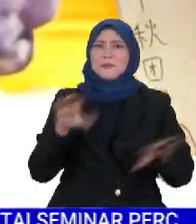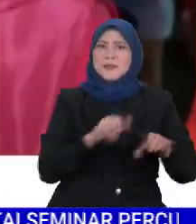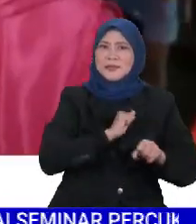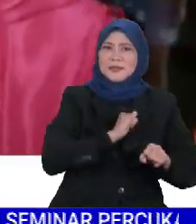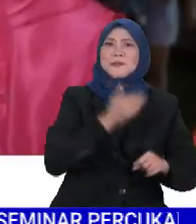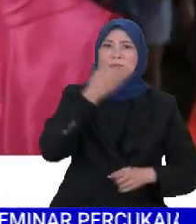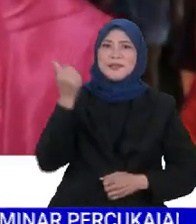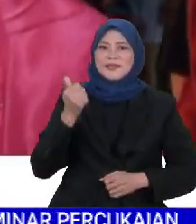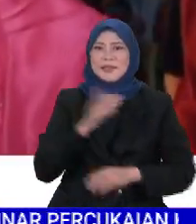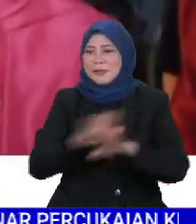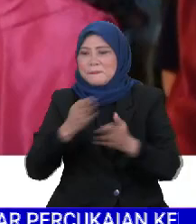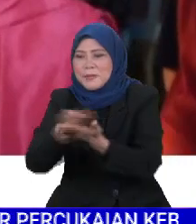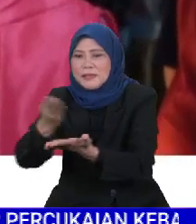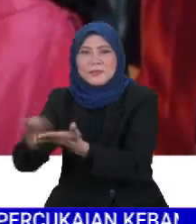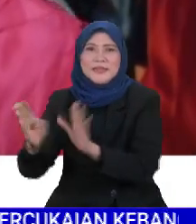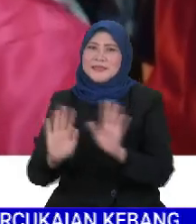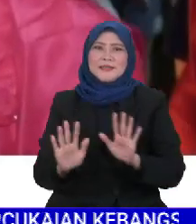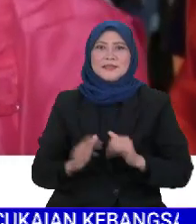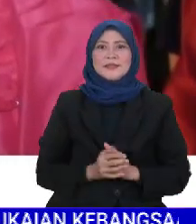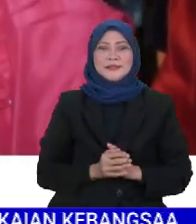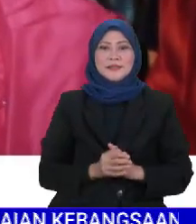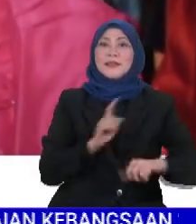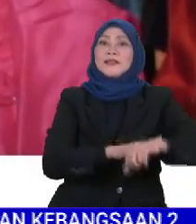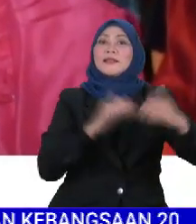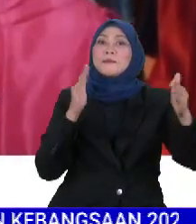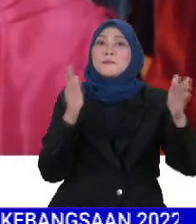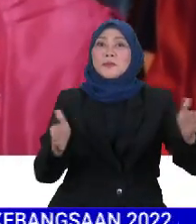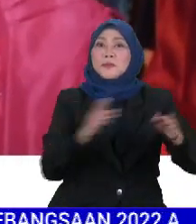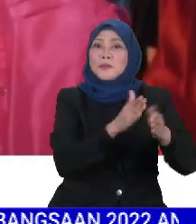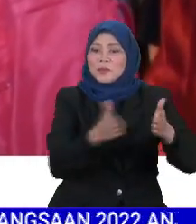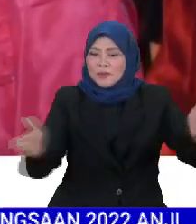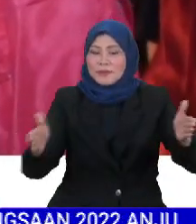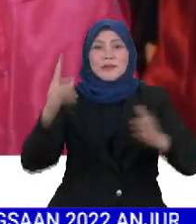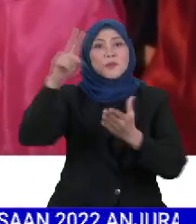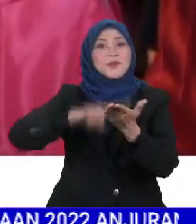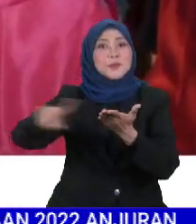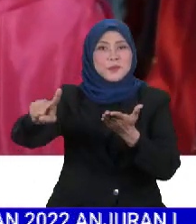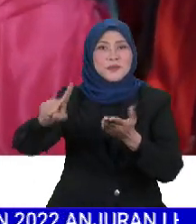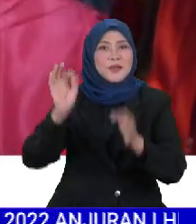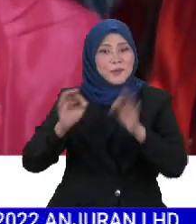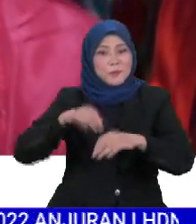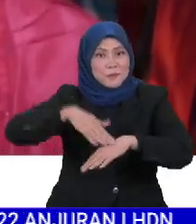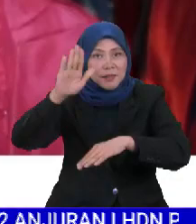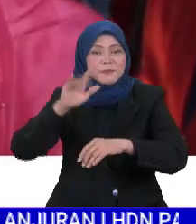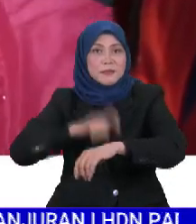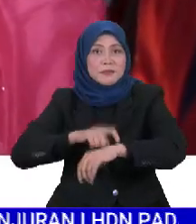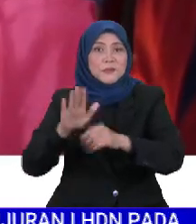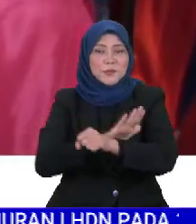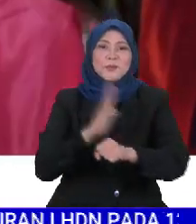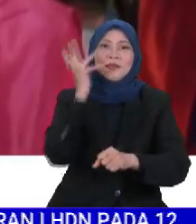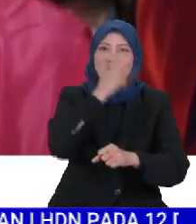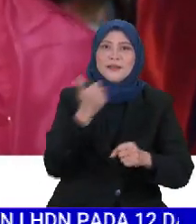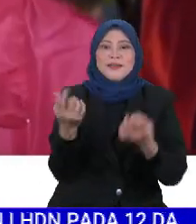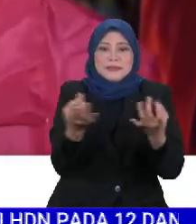punya. So seorang berterima dalam one week saja. So masa tak cukup lah. Kalau lebih masa cukup, maybe dapat buat cantik